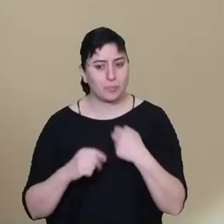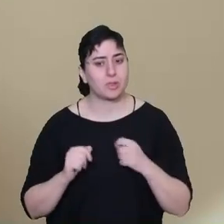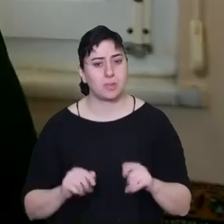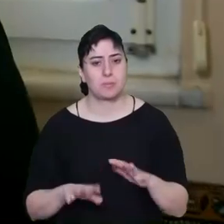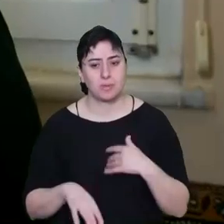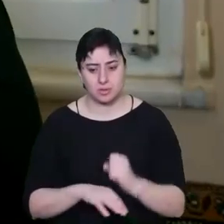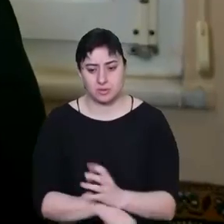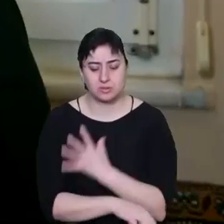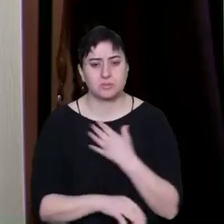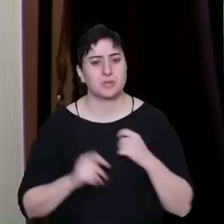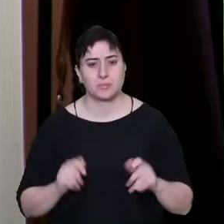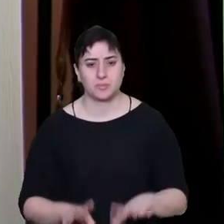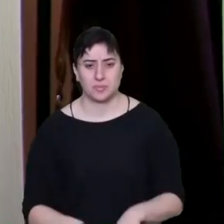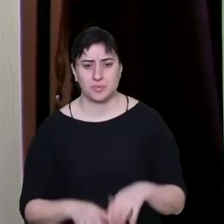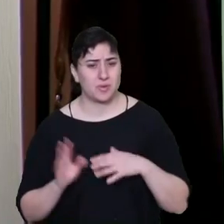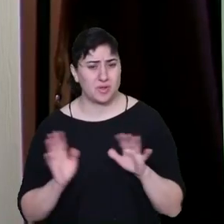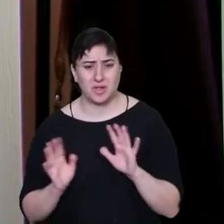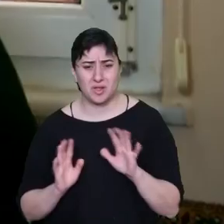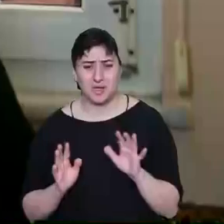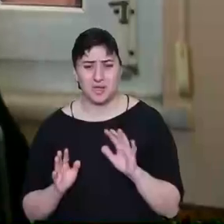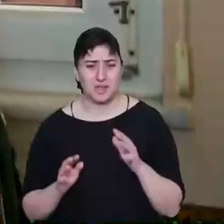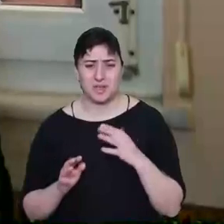Vallahi benim pilemi kendi kalır.